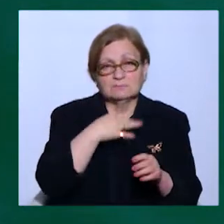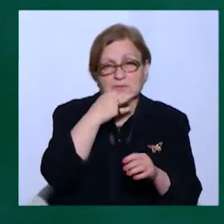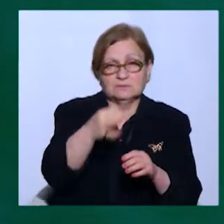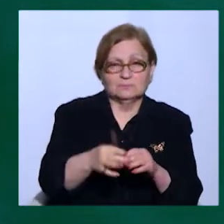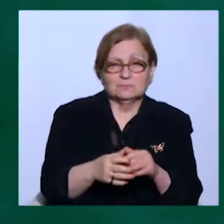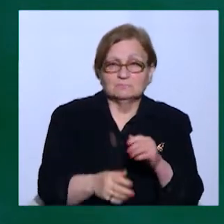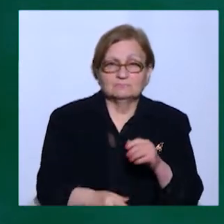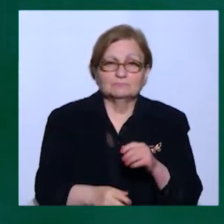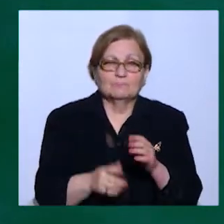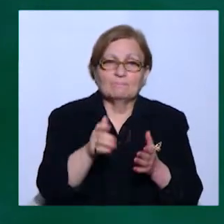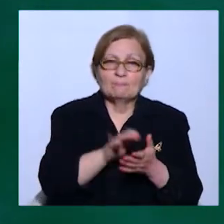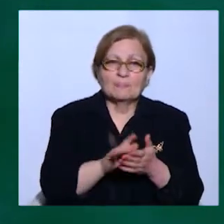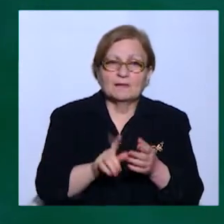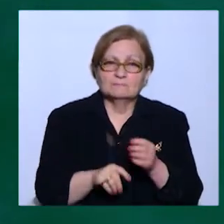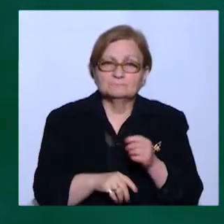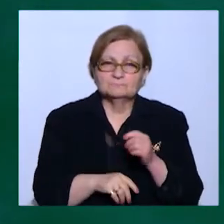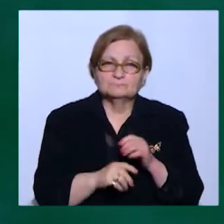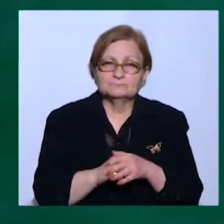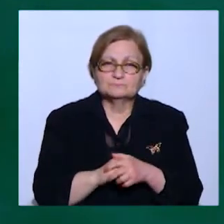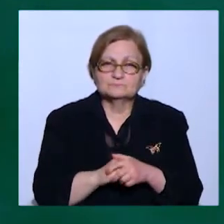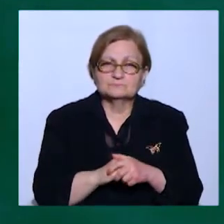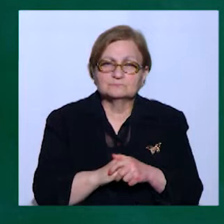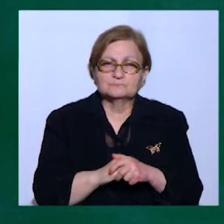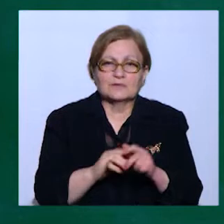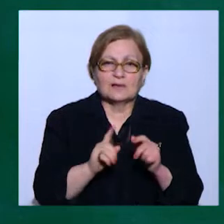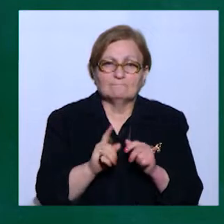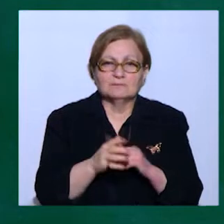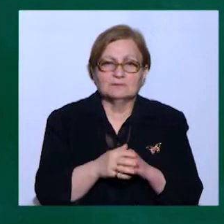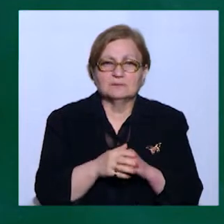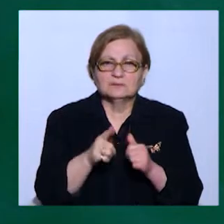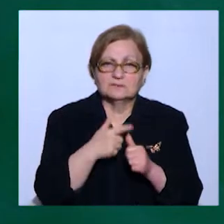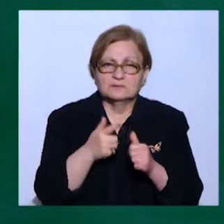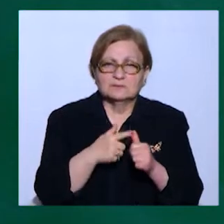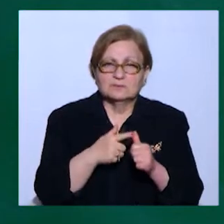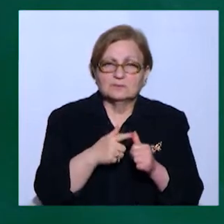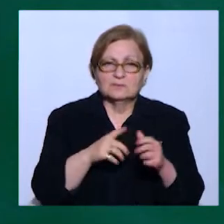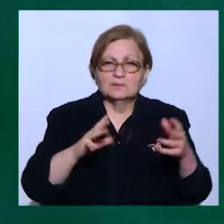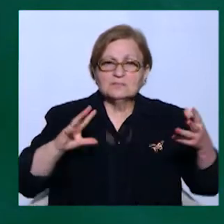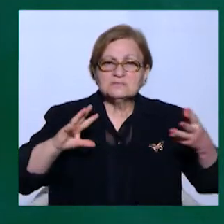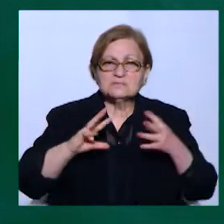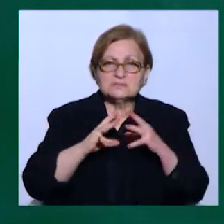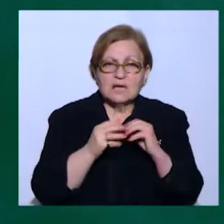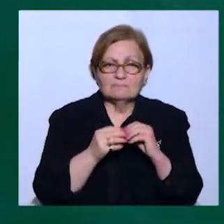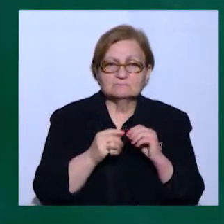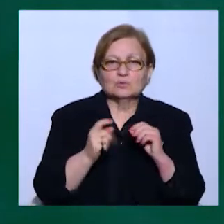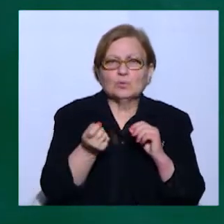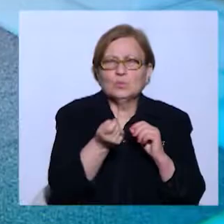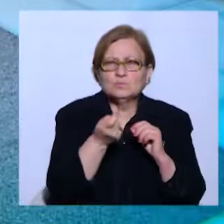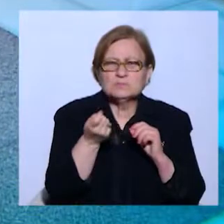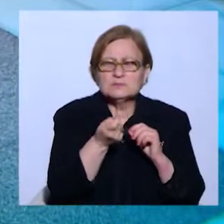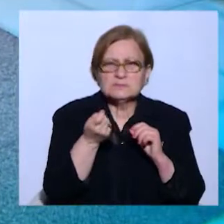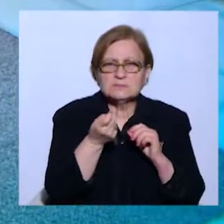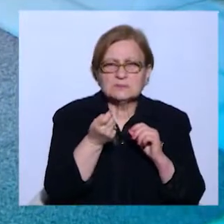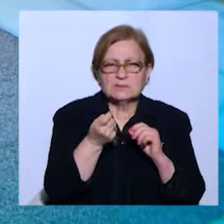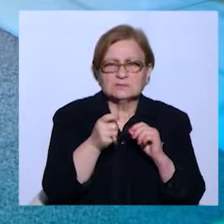ერთხელ გავიცნოთ აი ესეთ რამეს, რასაც ქვია საერთო უმცირესი ჯერადი.